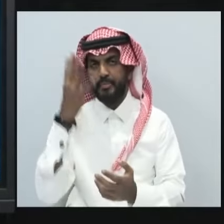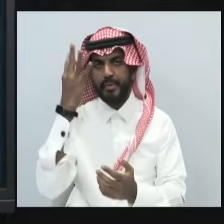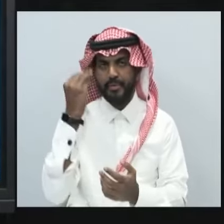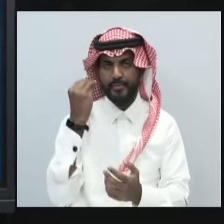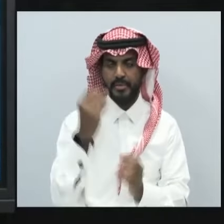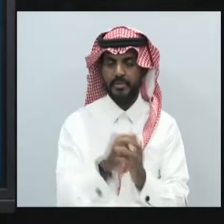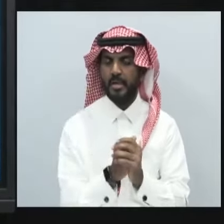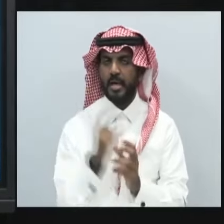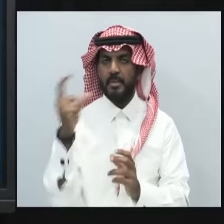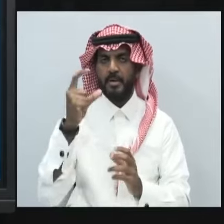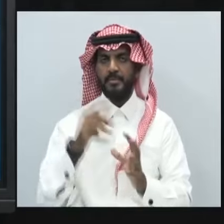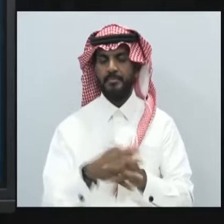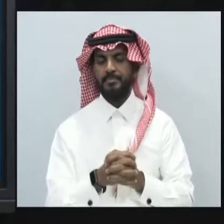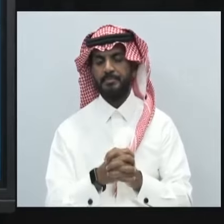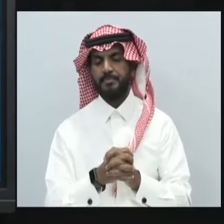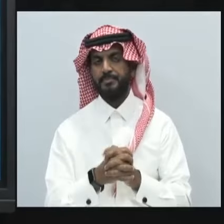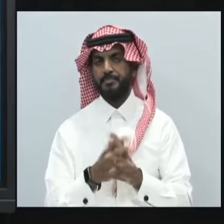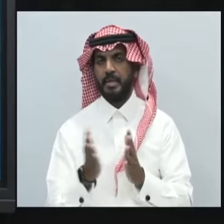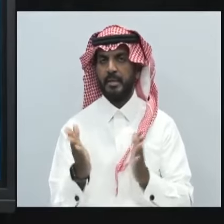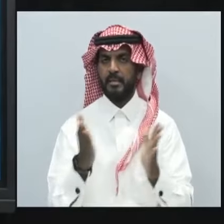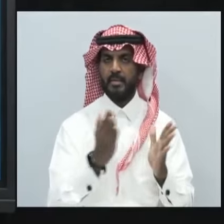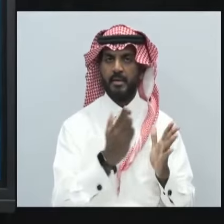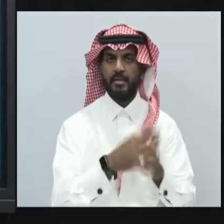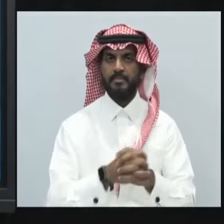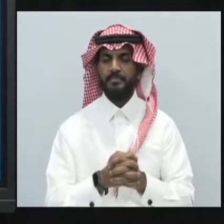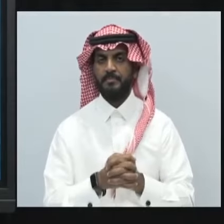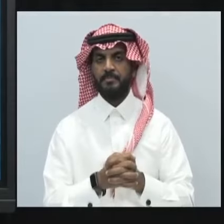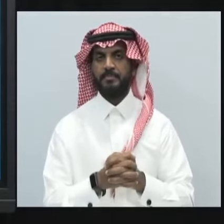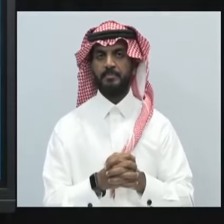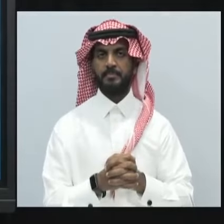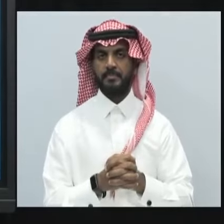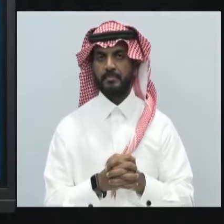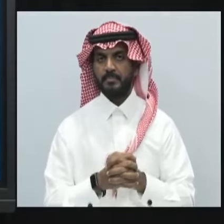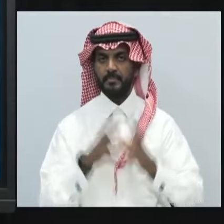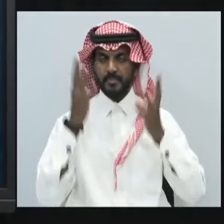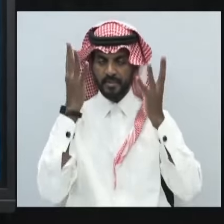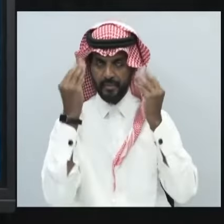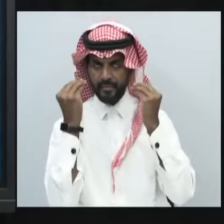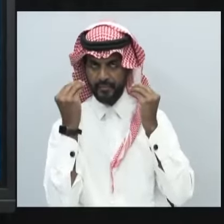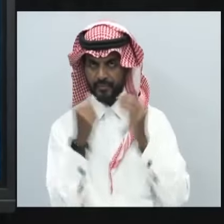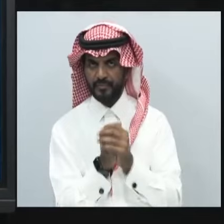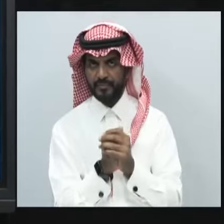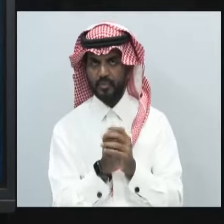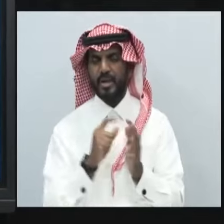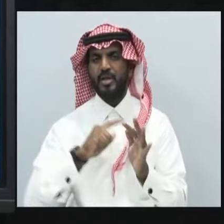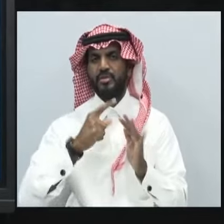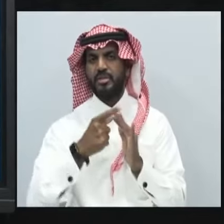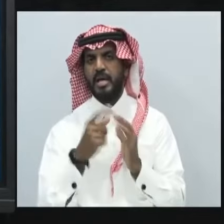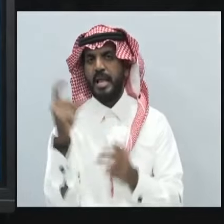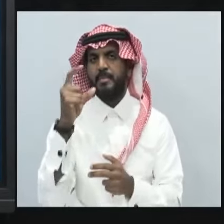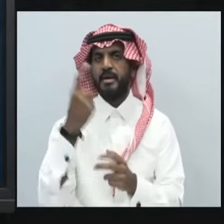القمر بعد ذلك طالب وطالبه استطاعنا ان نتعرف على اطوار القمر